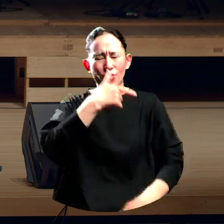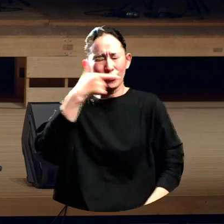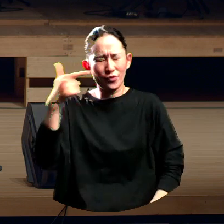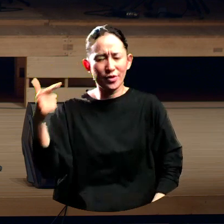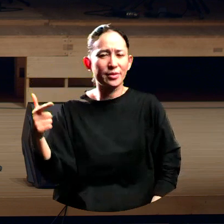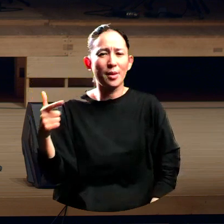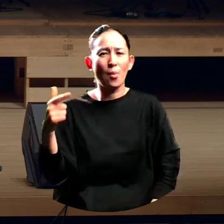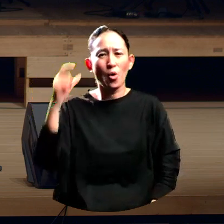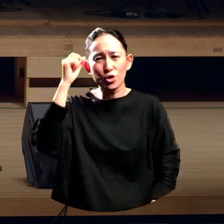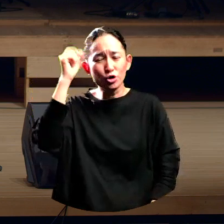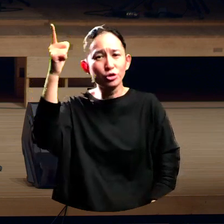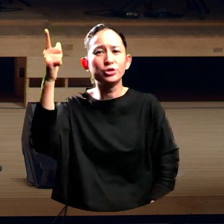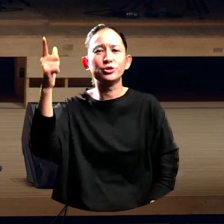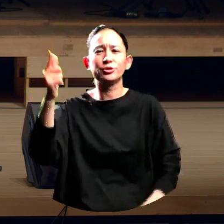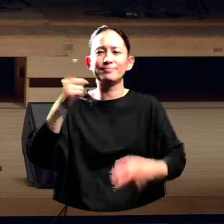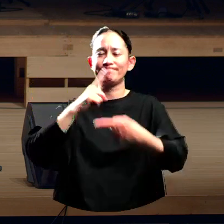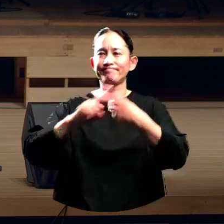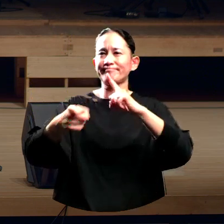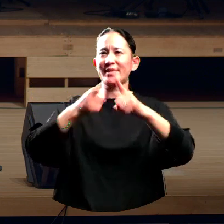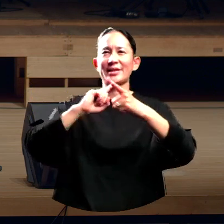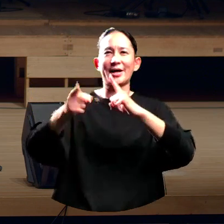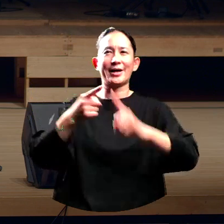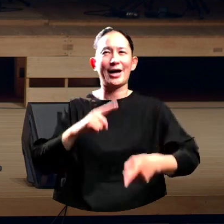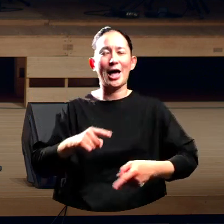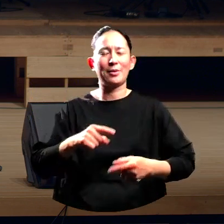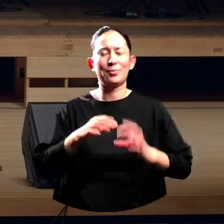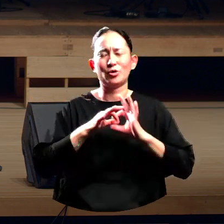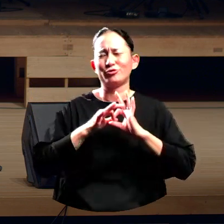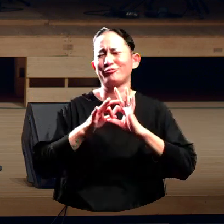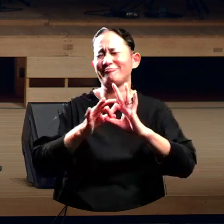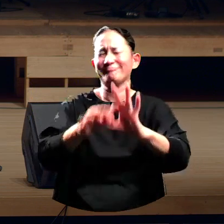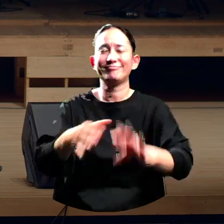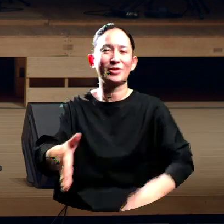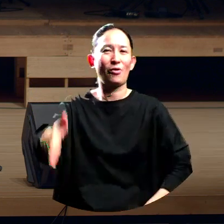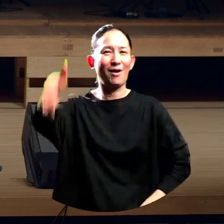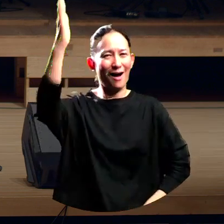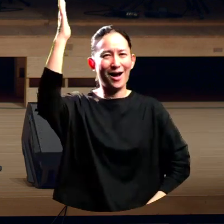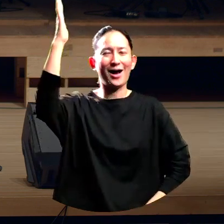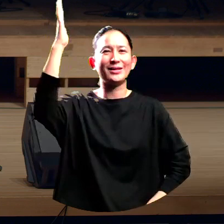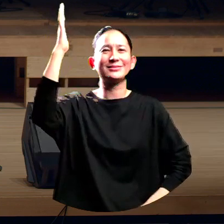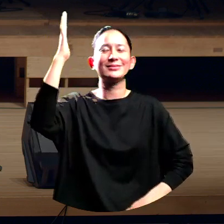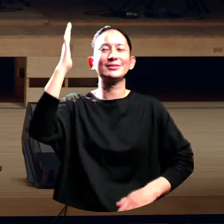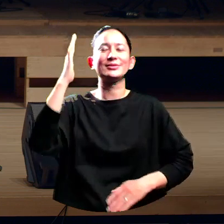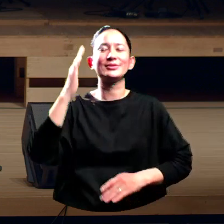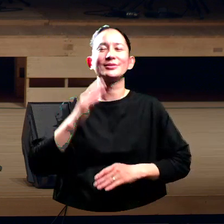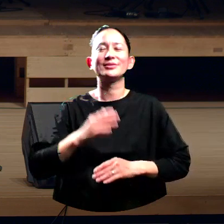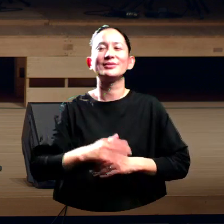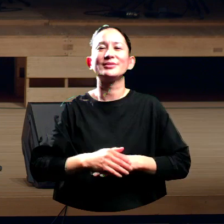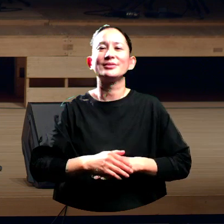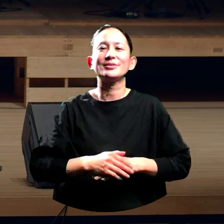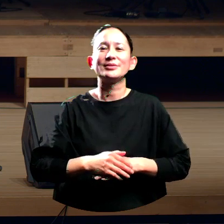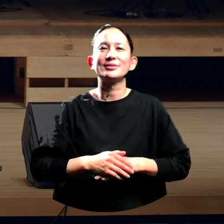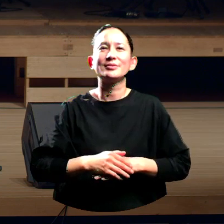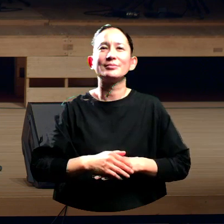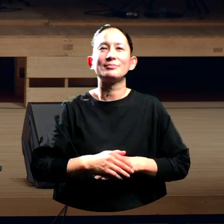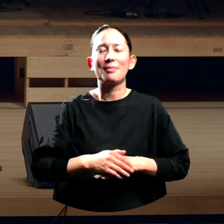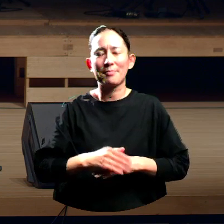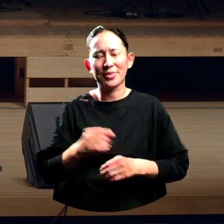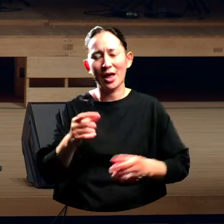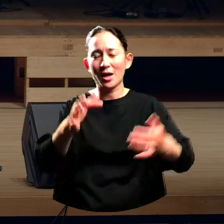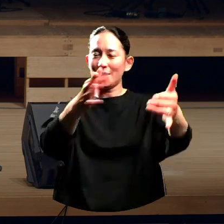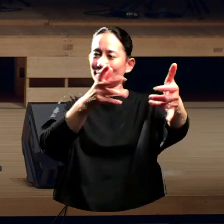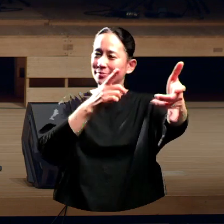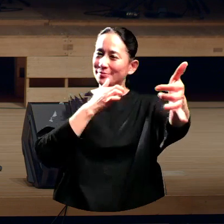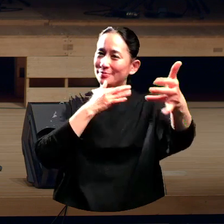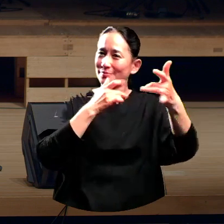very wise. 戦いに出たら百戦錬磨の武将です。 And a soldier and would conquer every battle. そして繊細な音を奏